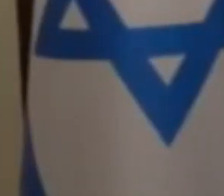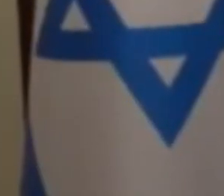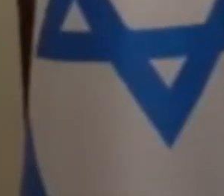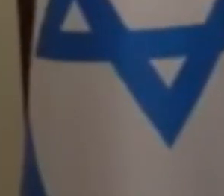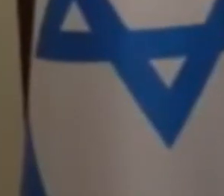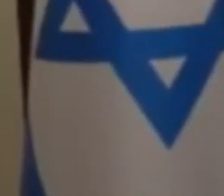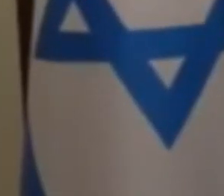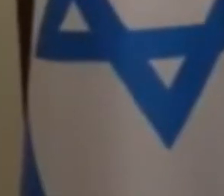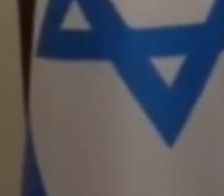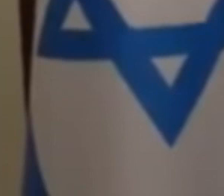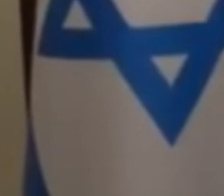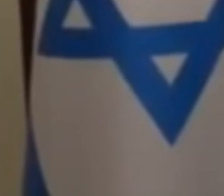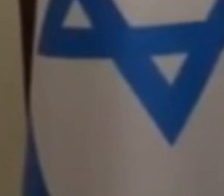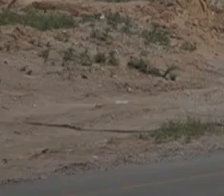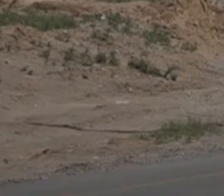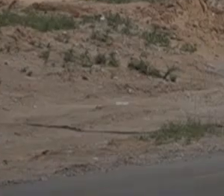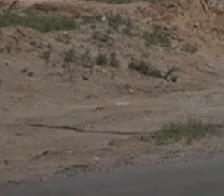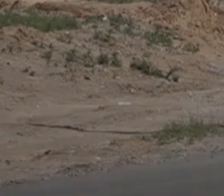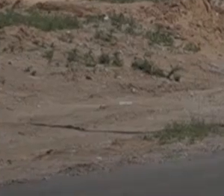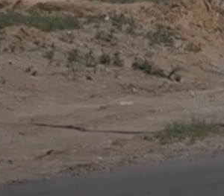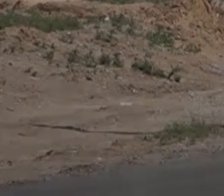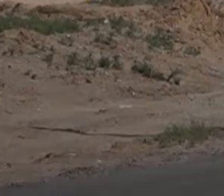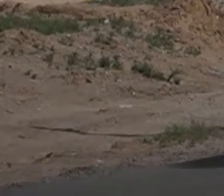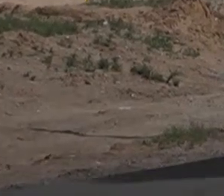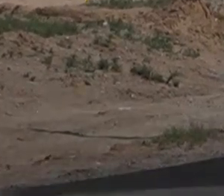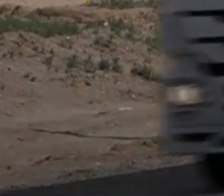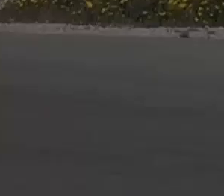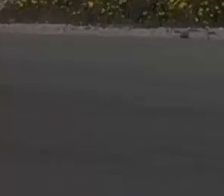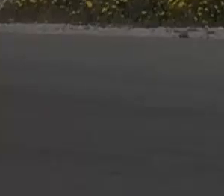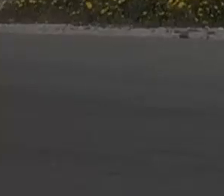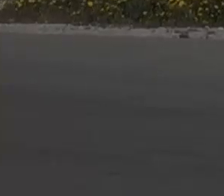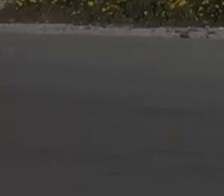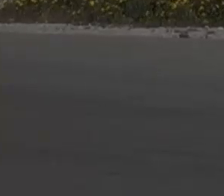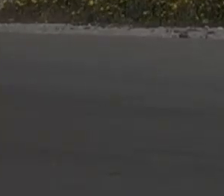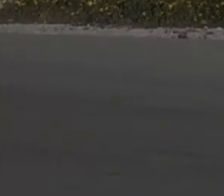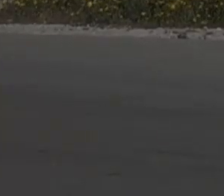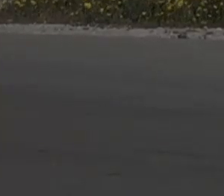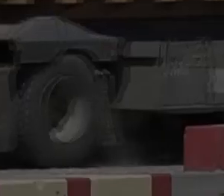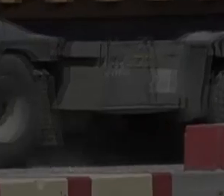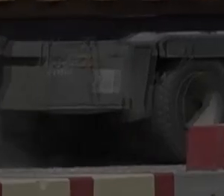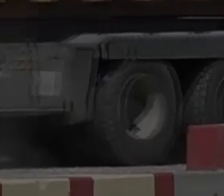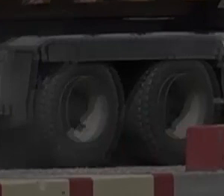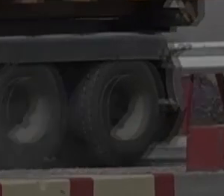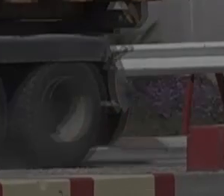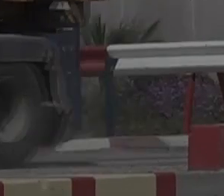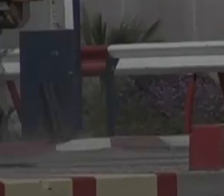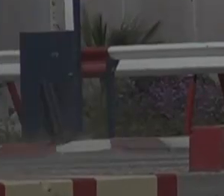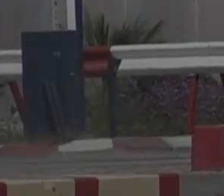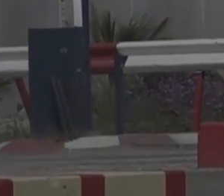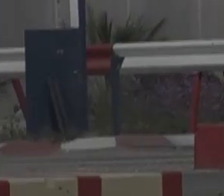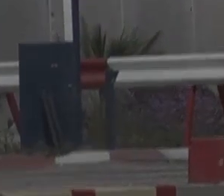התפתחות. זה הדרך שבה אנחנו מנהלים את העניינים. ישראל צפויה לאשר השבוע העברה של מיליוני דולרים מקטר